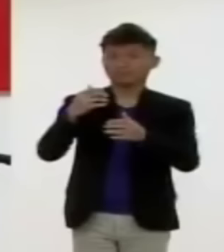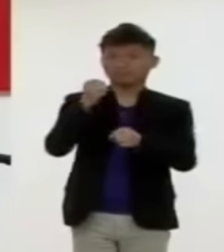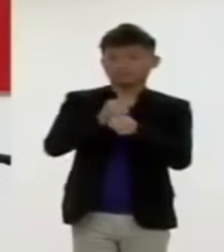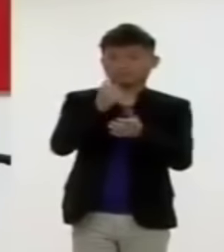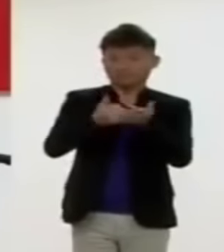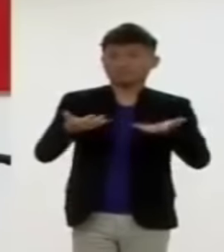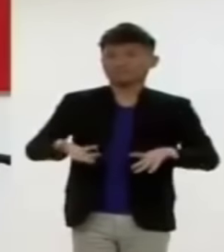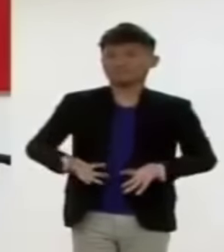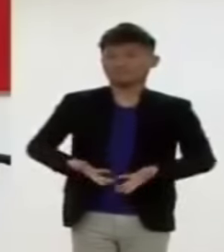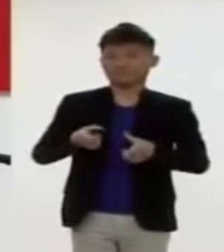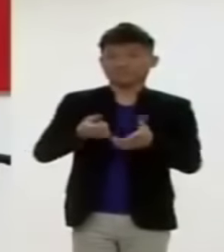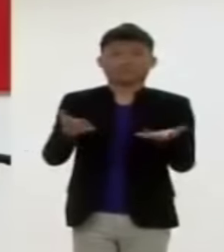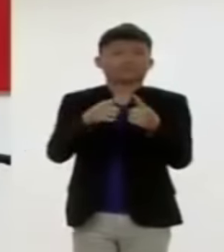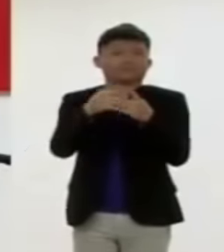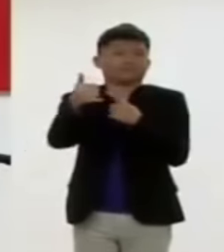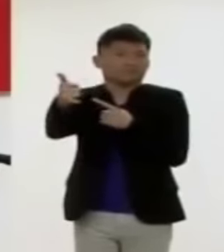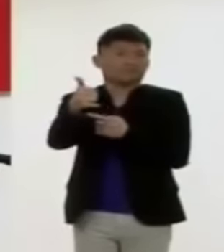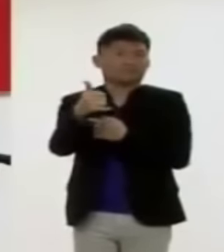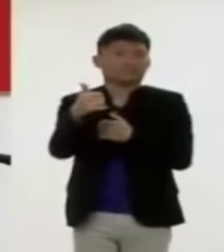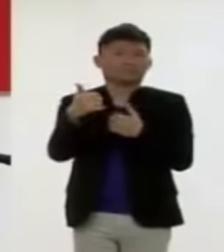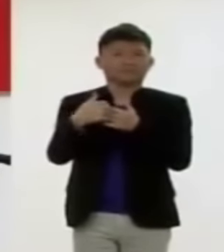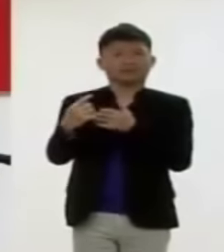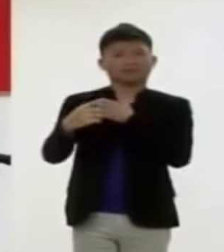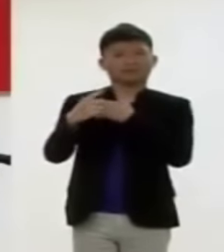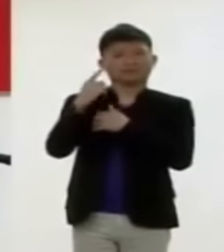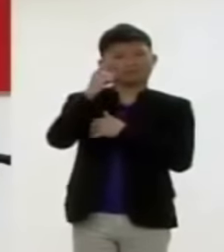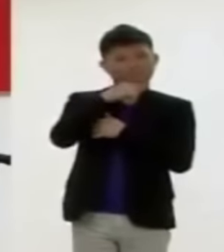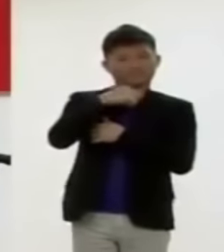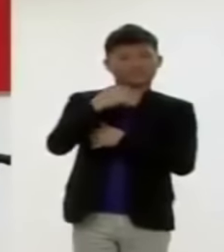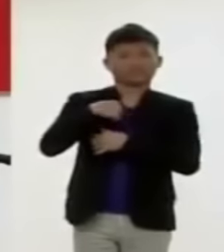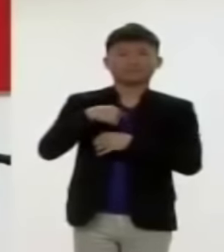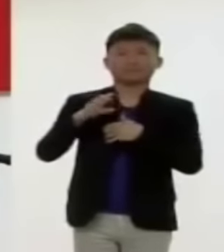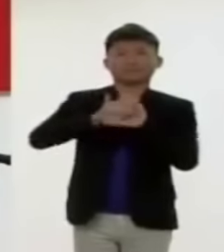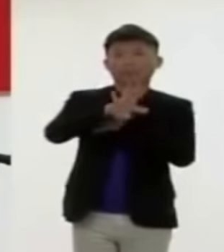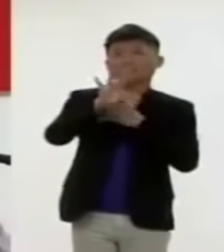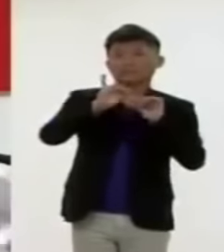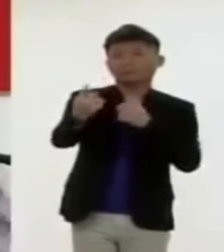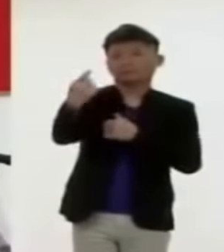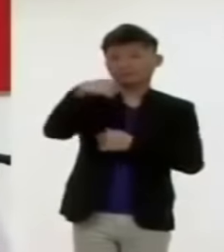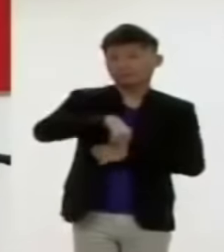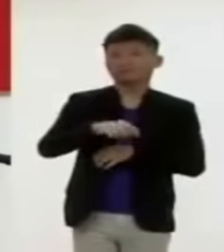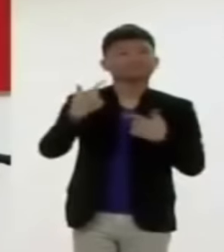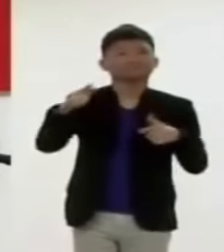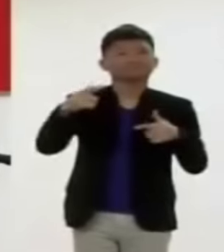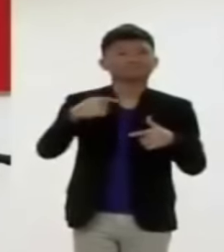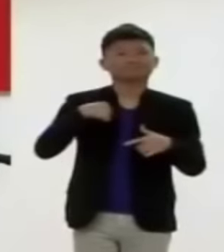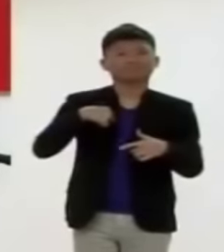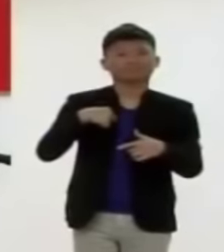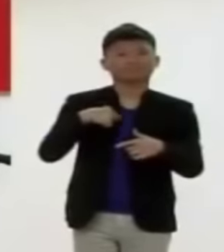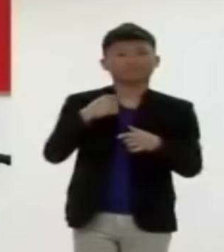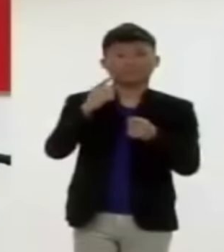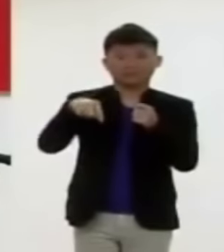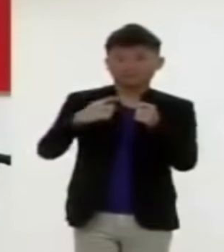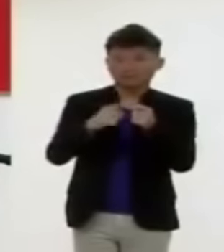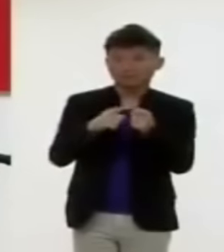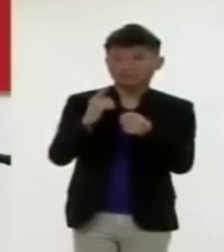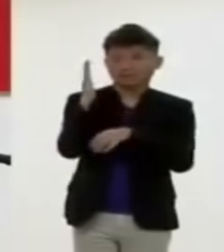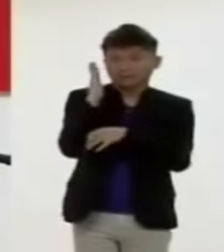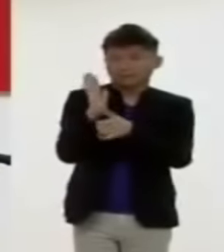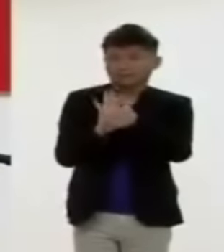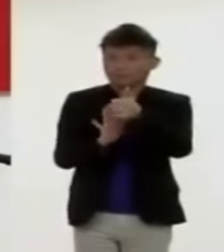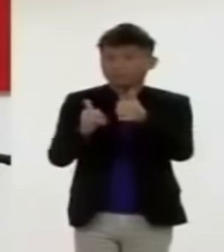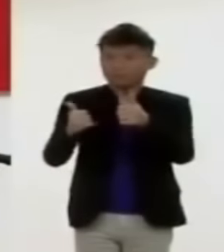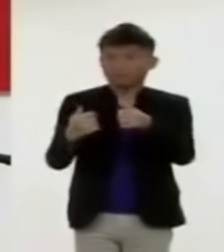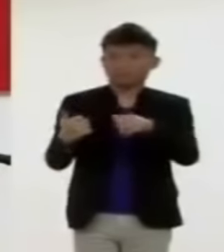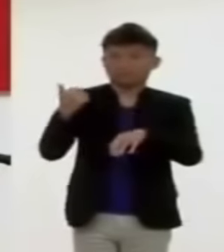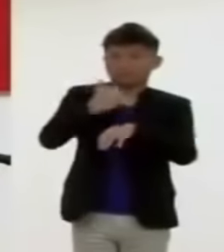所以不要再说他是外地来的，我们就在这个土地上。那我刚刚说我当了一年的生物委员，我做的事